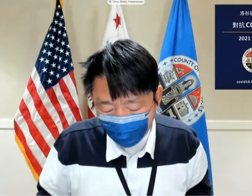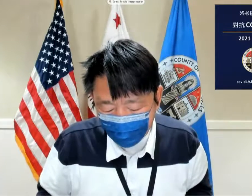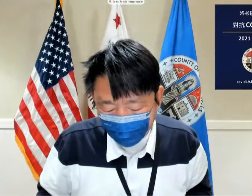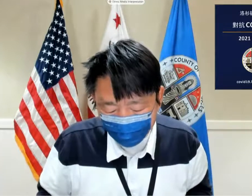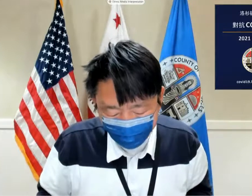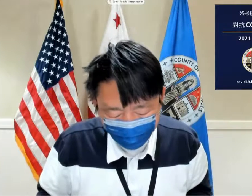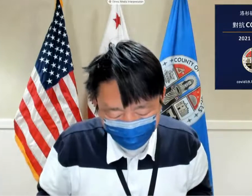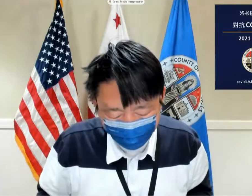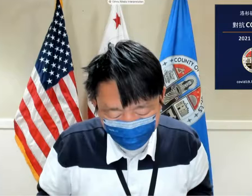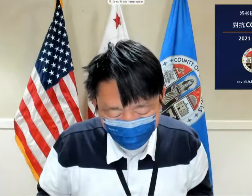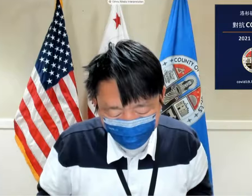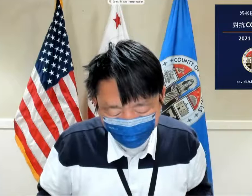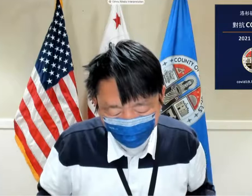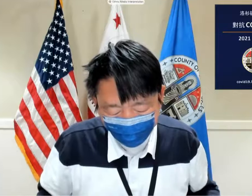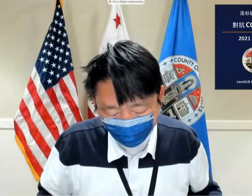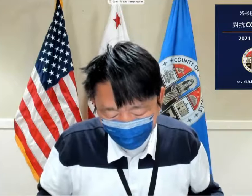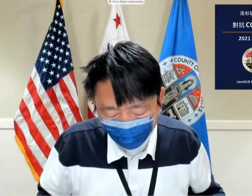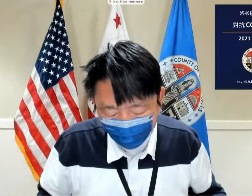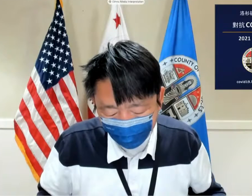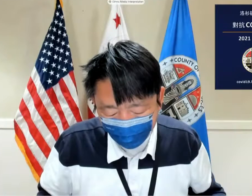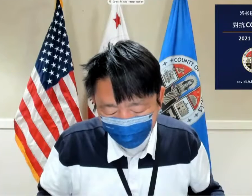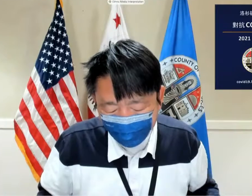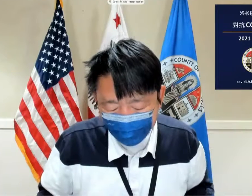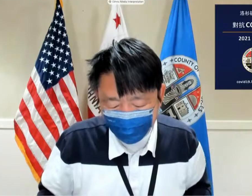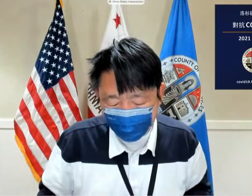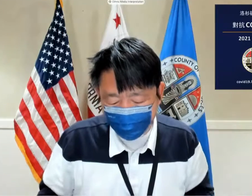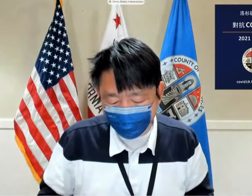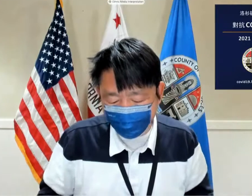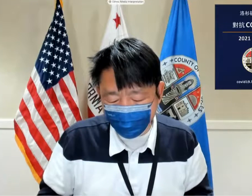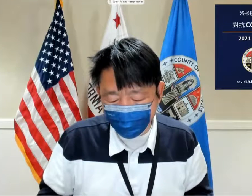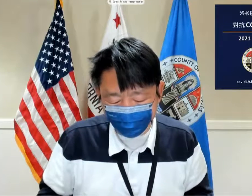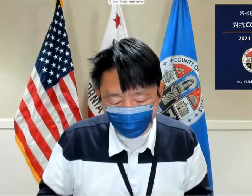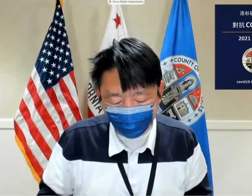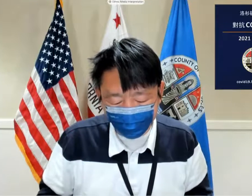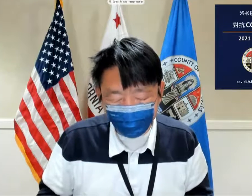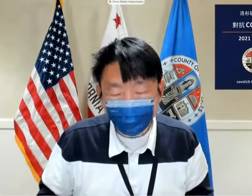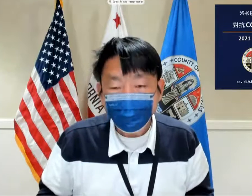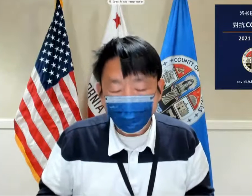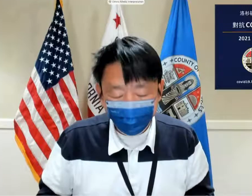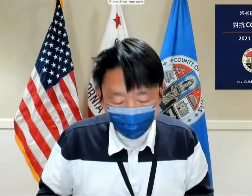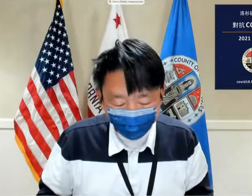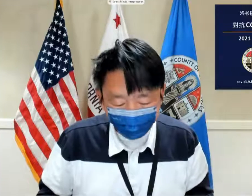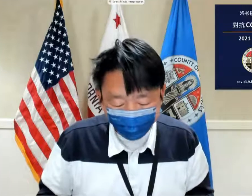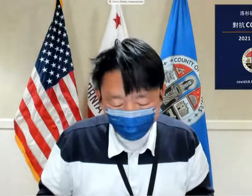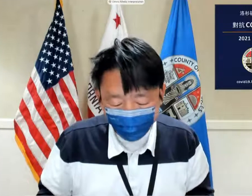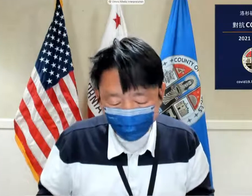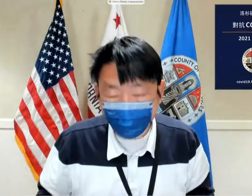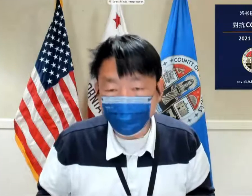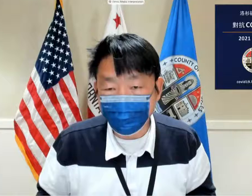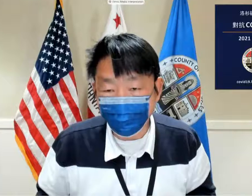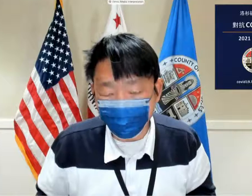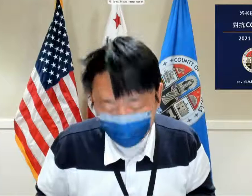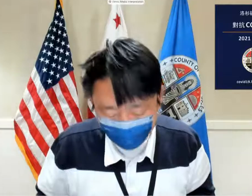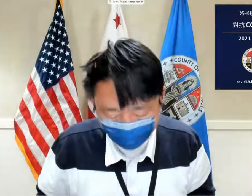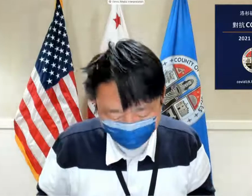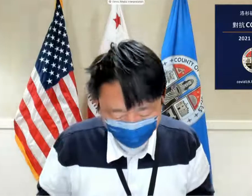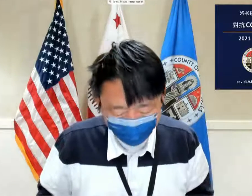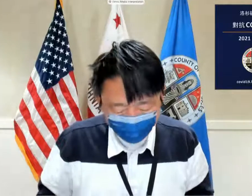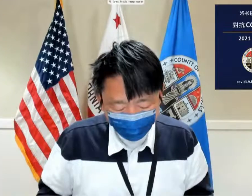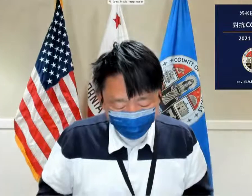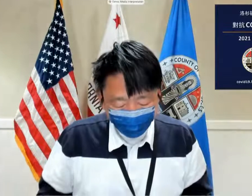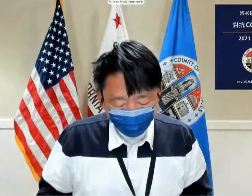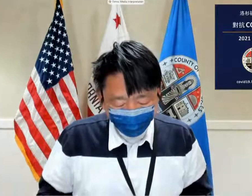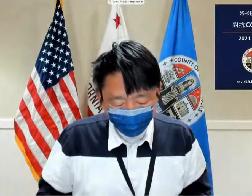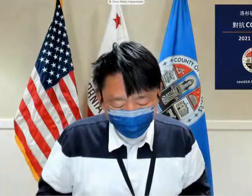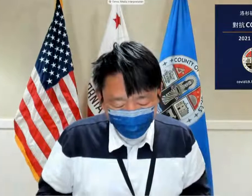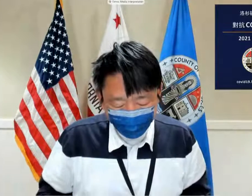旅行者或外出的旅行者，从外地回来后一定要进行10天的自我隔离，以便保护洛县的其他